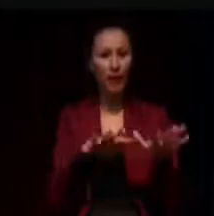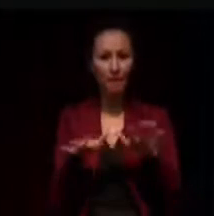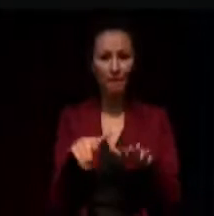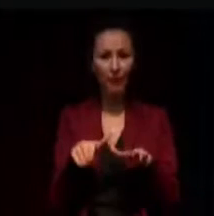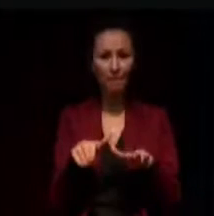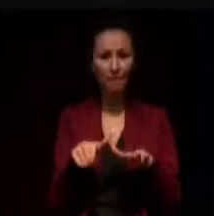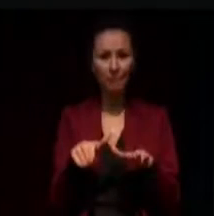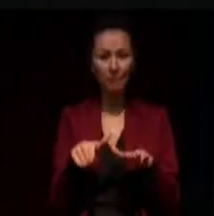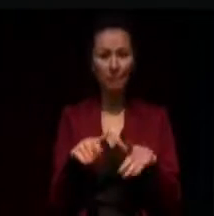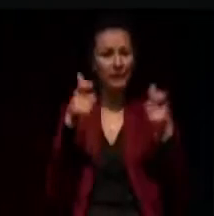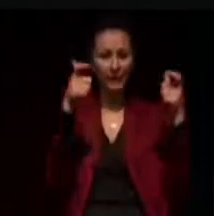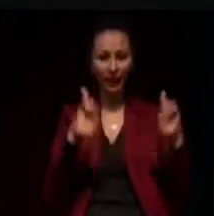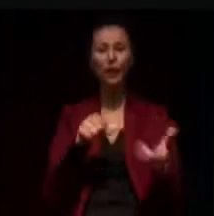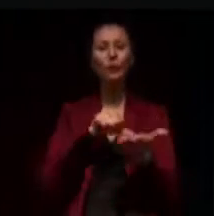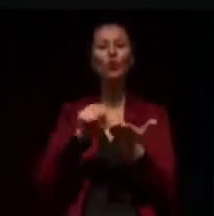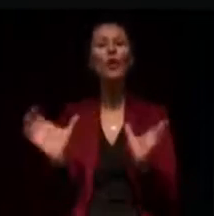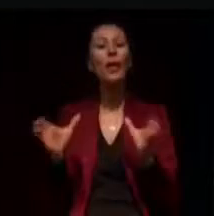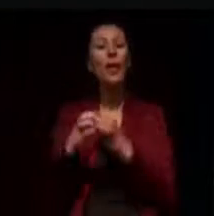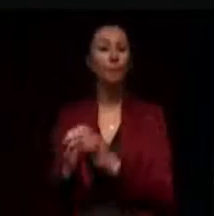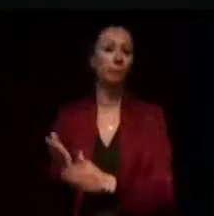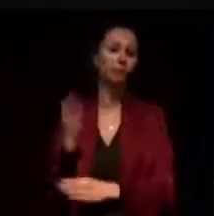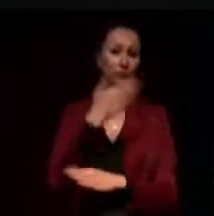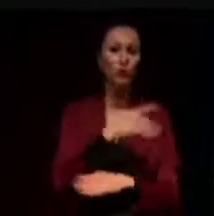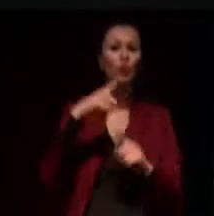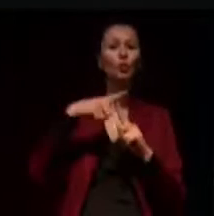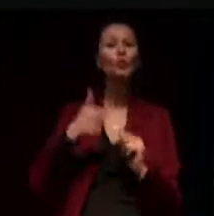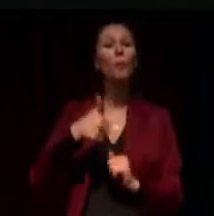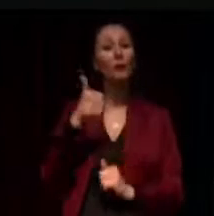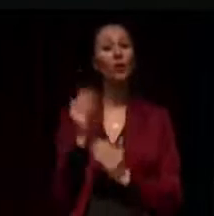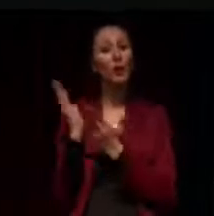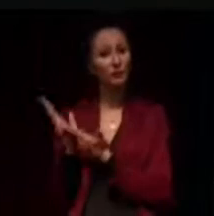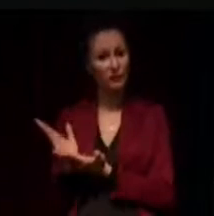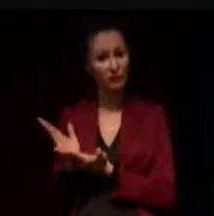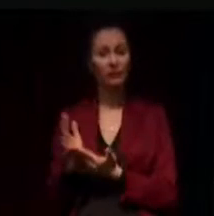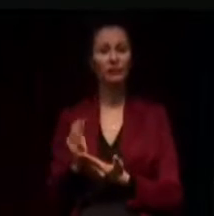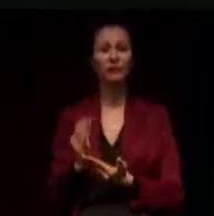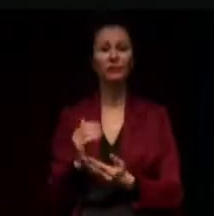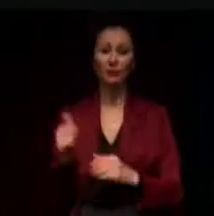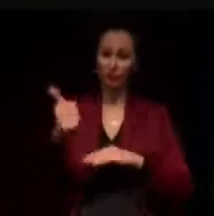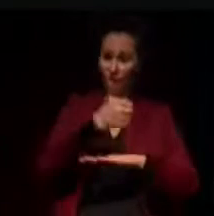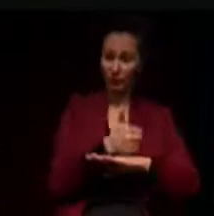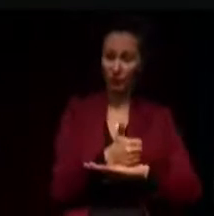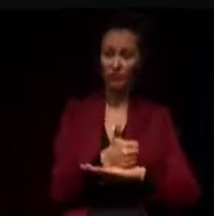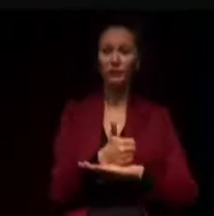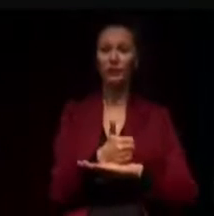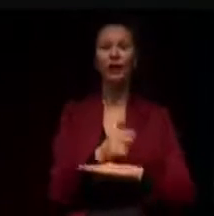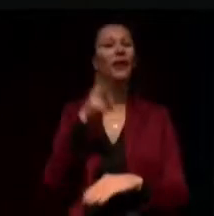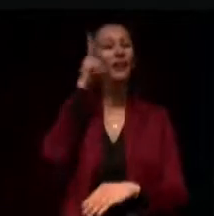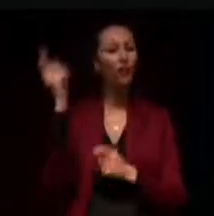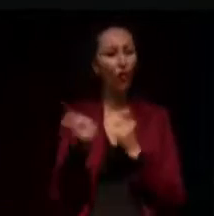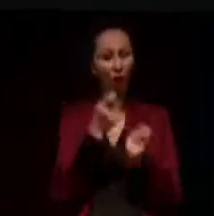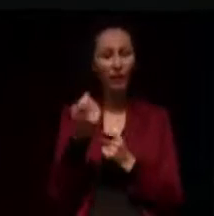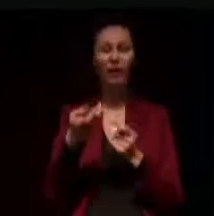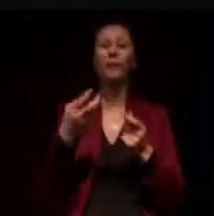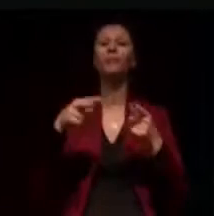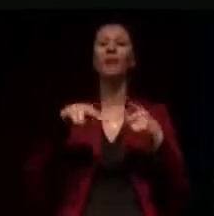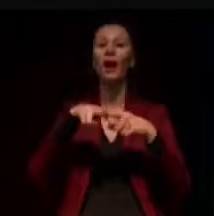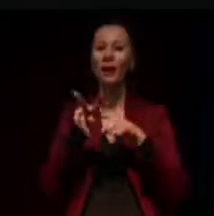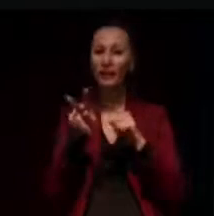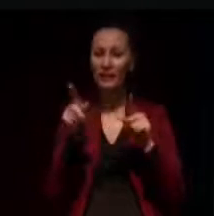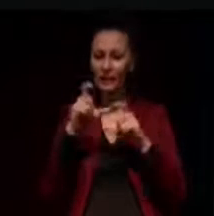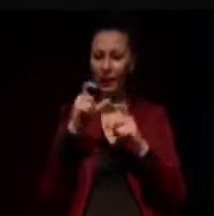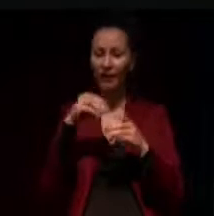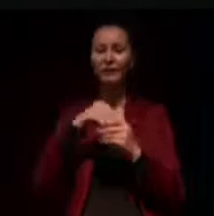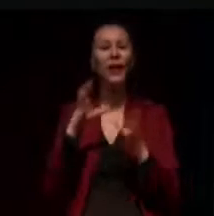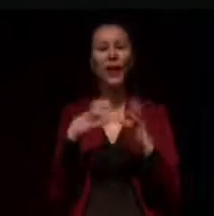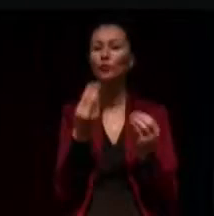deprem yerine bütün ekibiyle birlikte TUŞ Başkanımızın liderliğinde itfaiye, AKS ekipleri